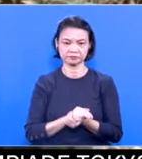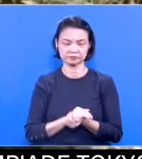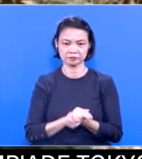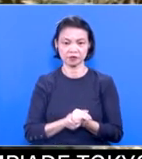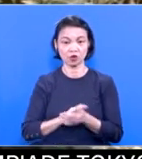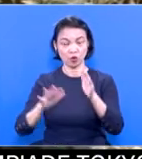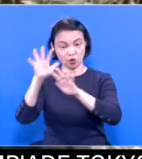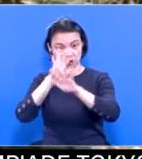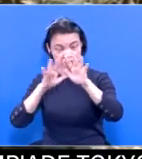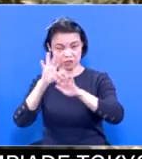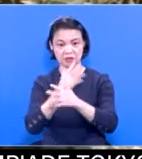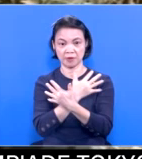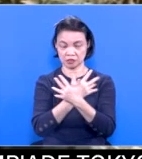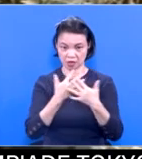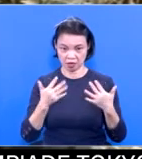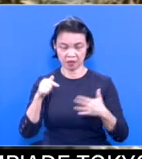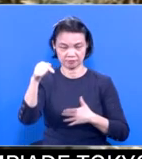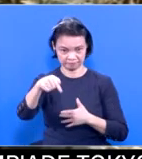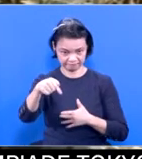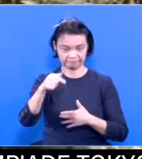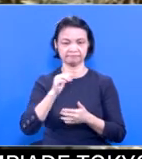kondisi warga untuk